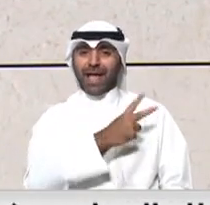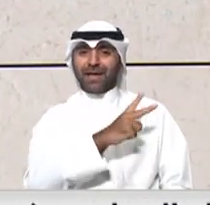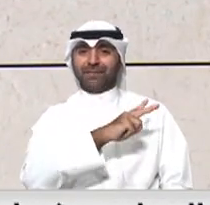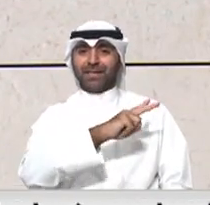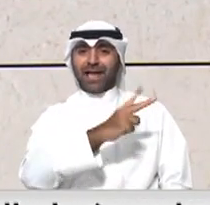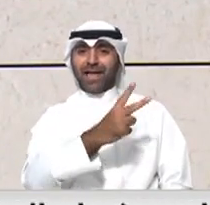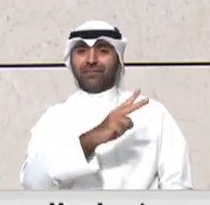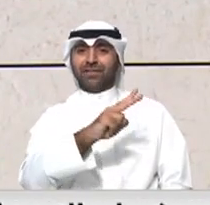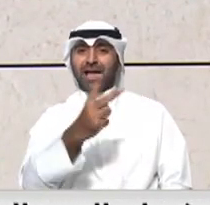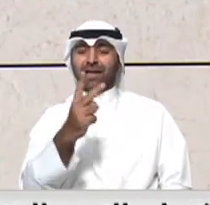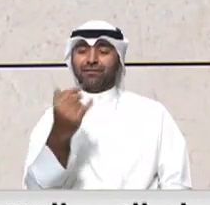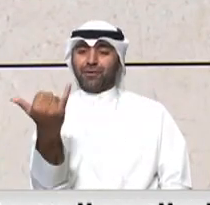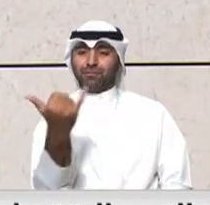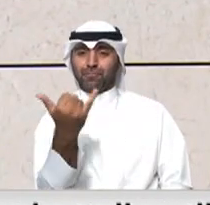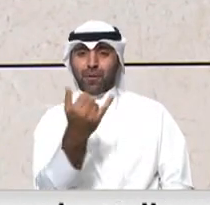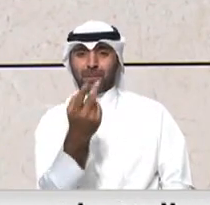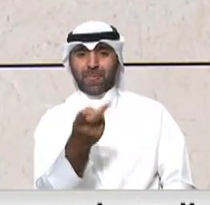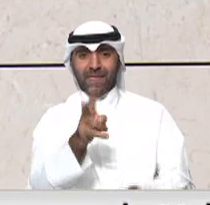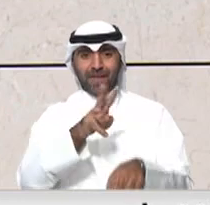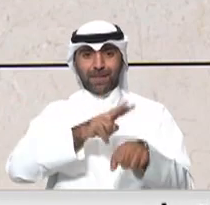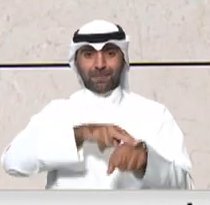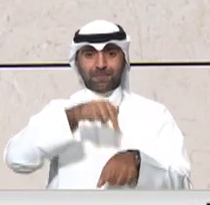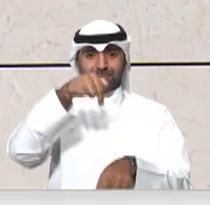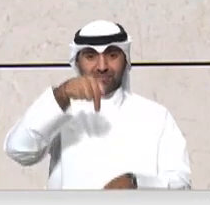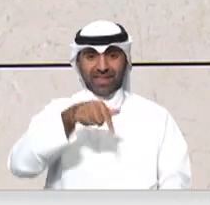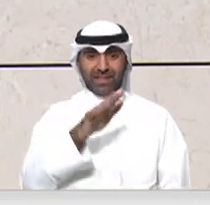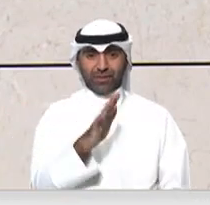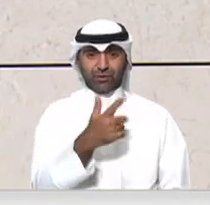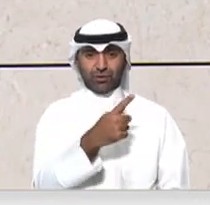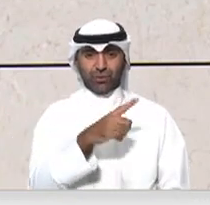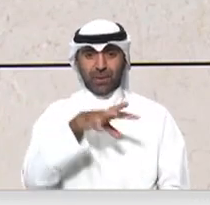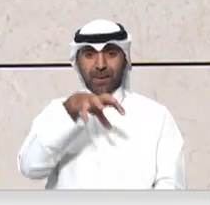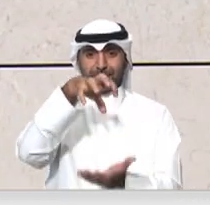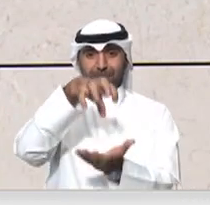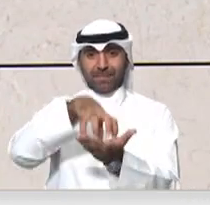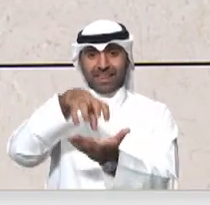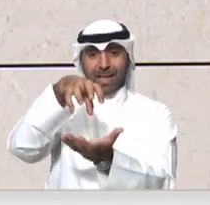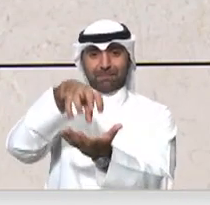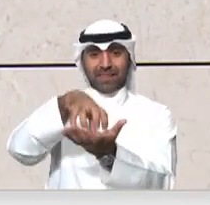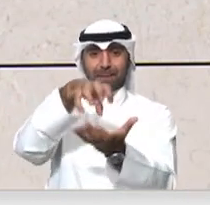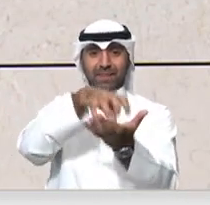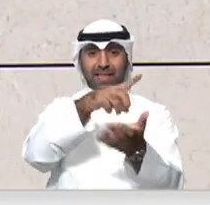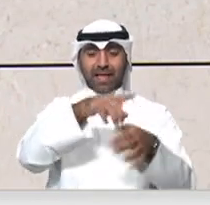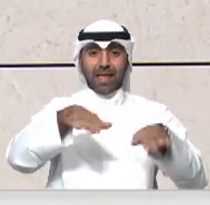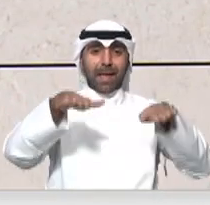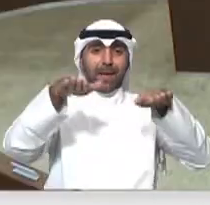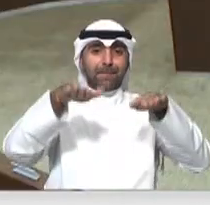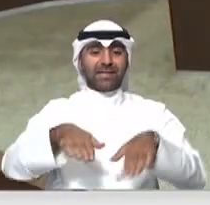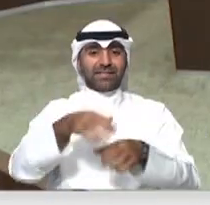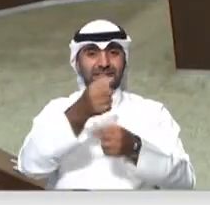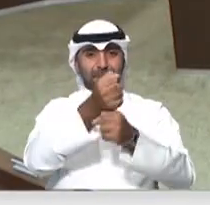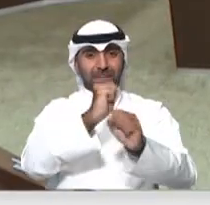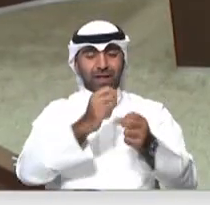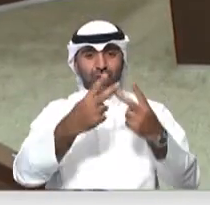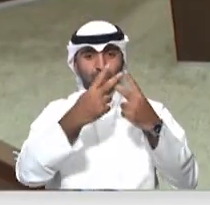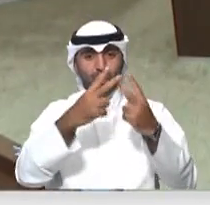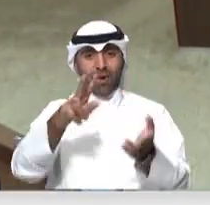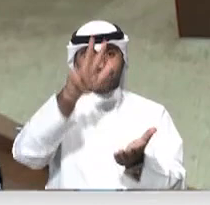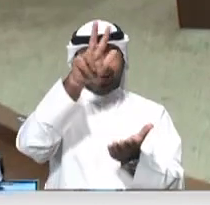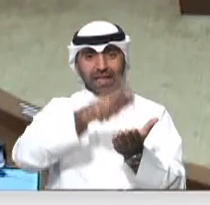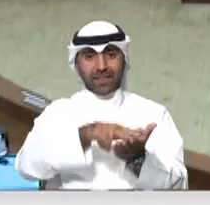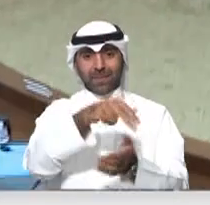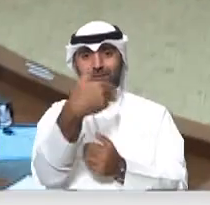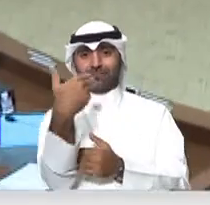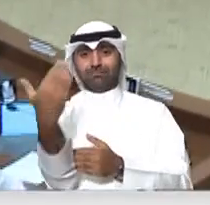من الانتباه له، وهو الاعتماد على الخرائط الإلكترونية للوصول.